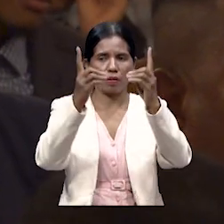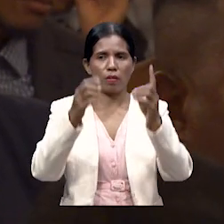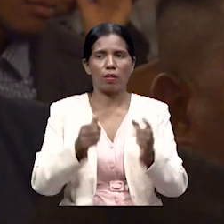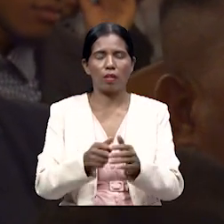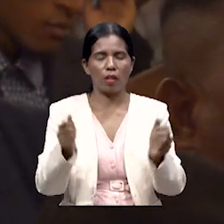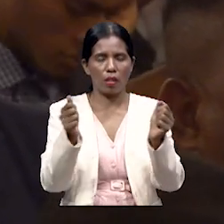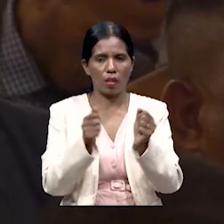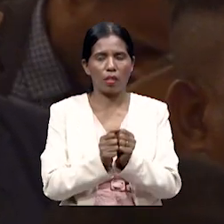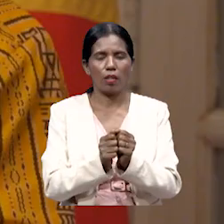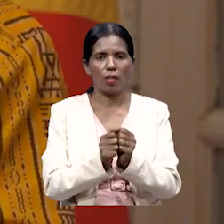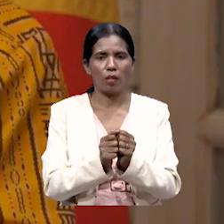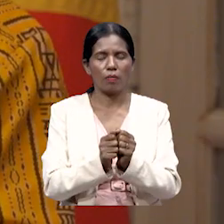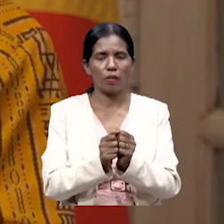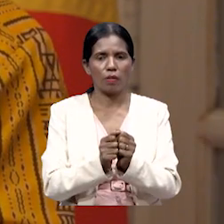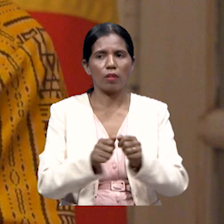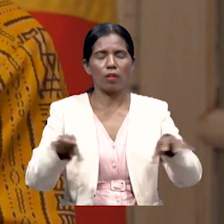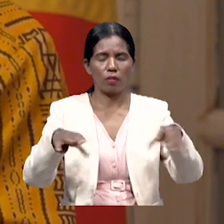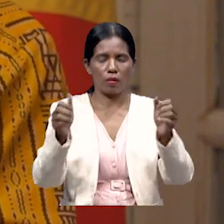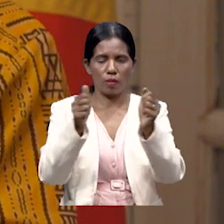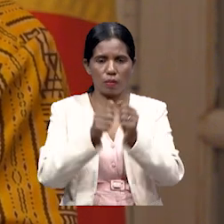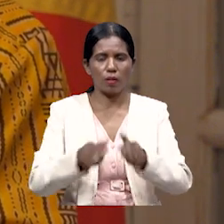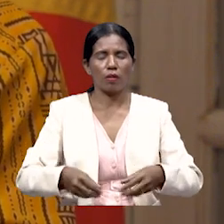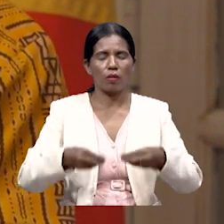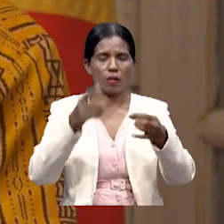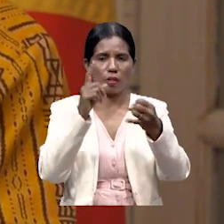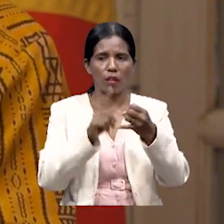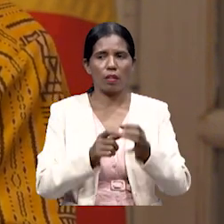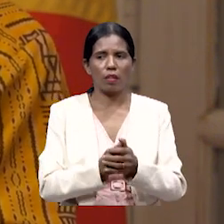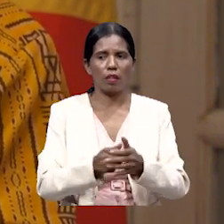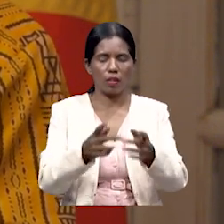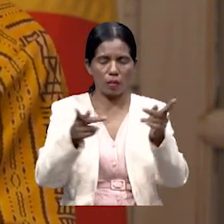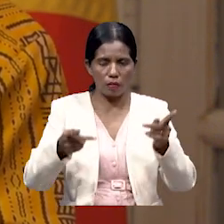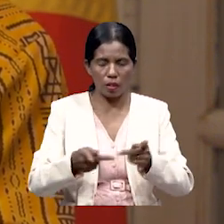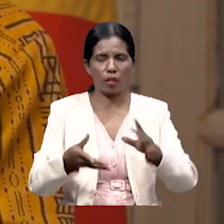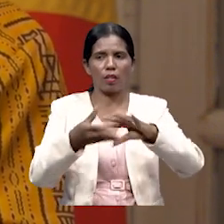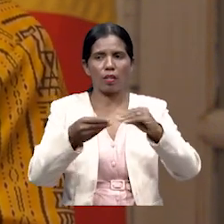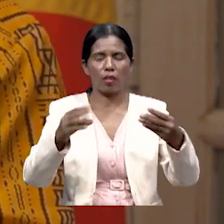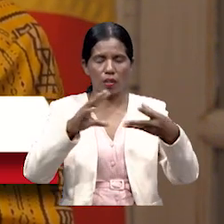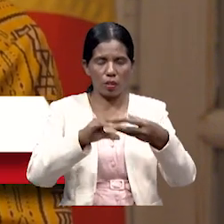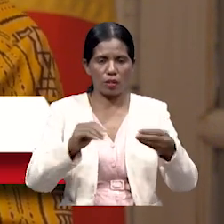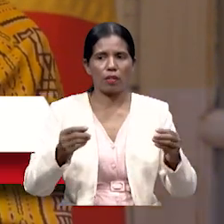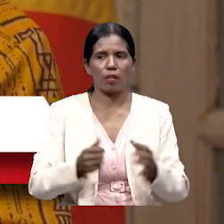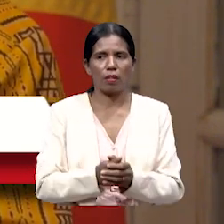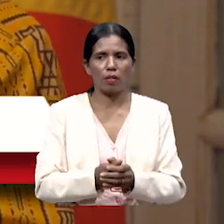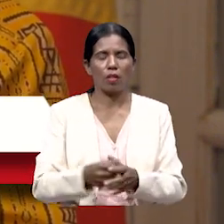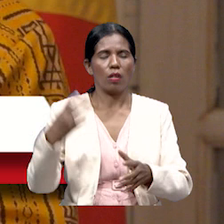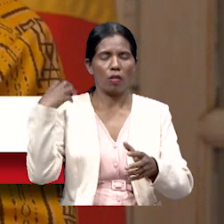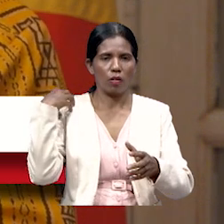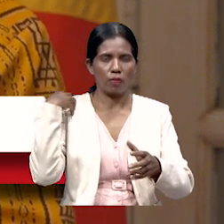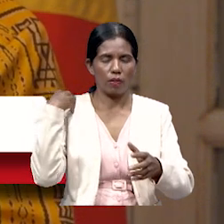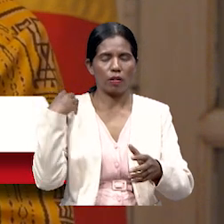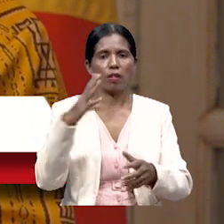nudar kolega serviço di pelagi di muslim, ya fati historiku, idale palasi